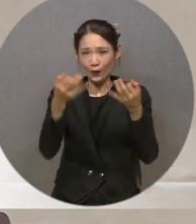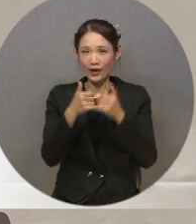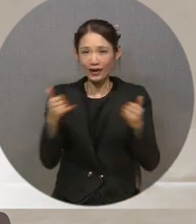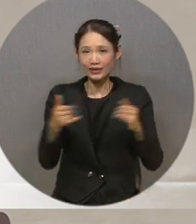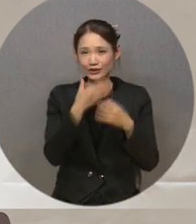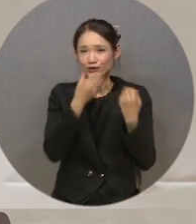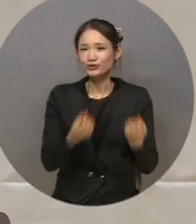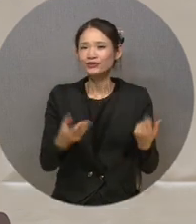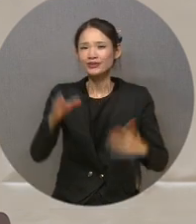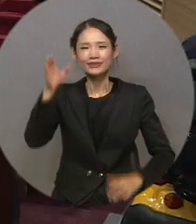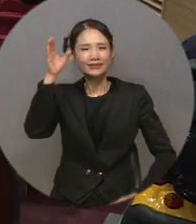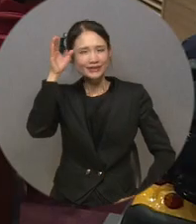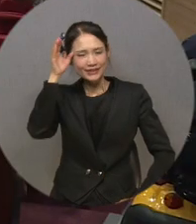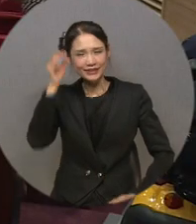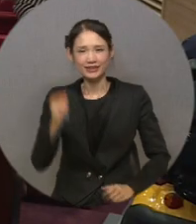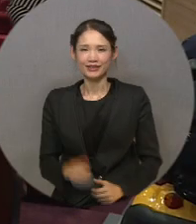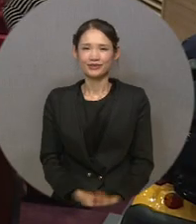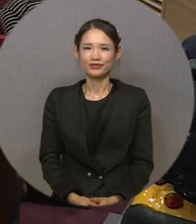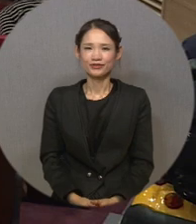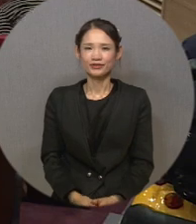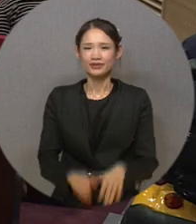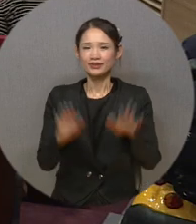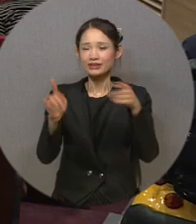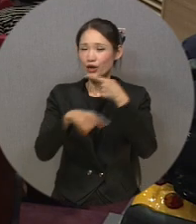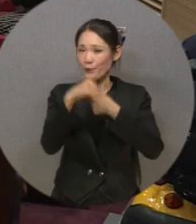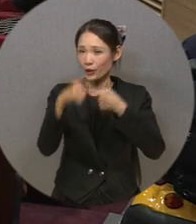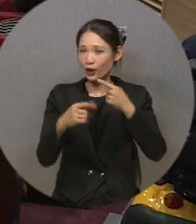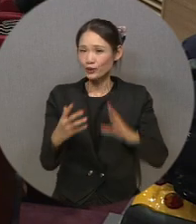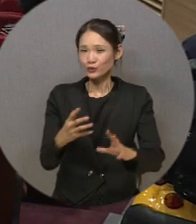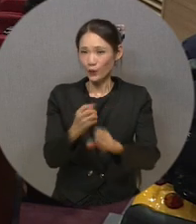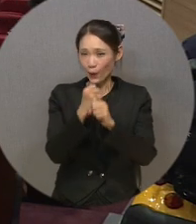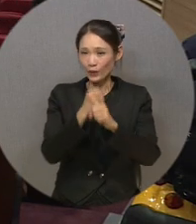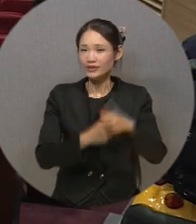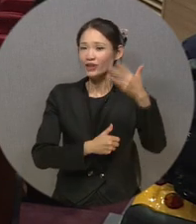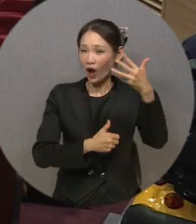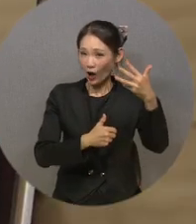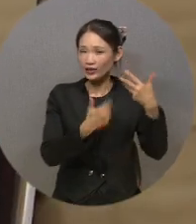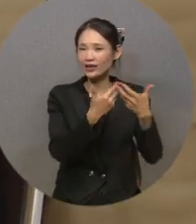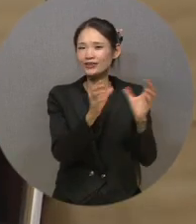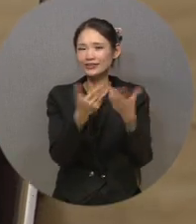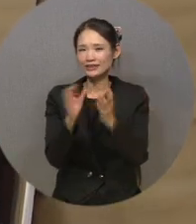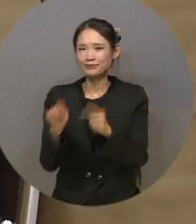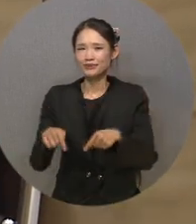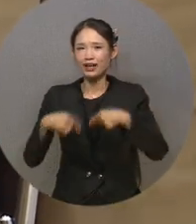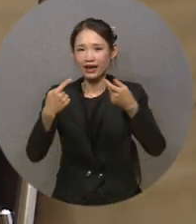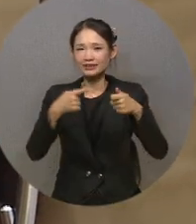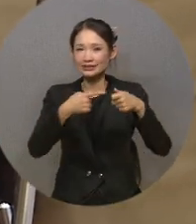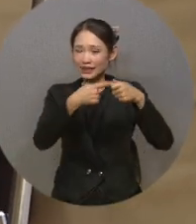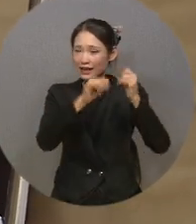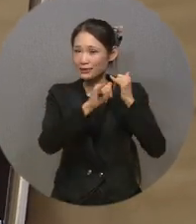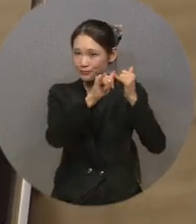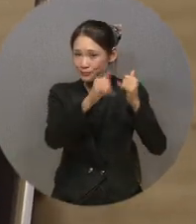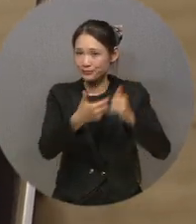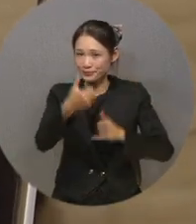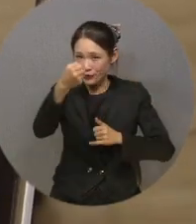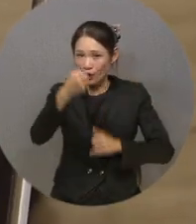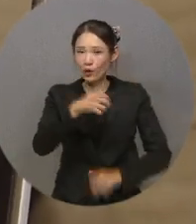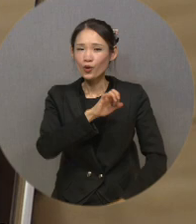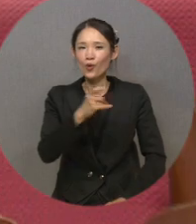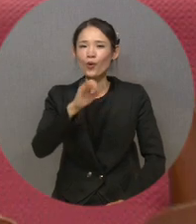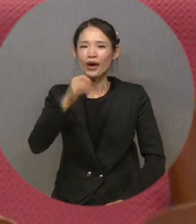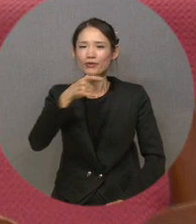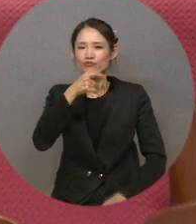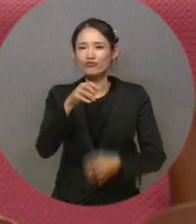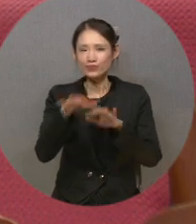장이 되기를 기대하고요. 이번 대회에 총 8팀이 참가한 가운데 최우수 팀을 차지한 코웨이 물빛소리